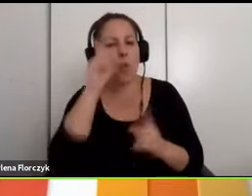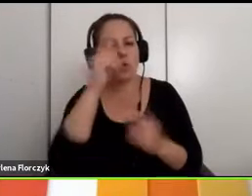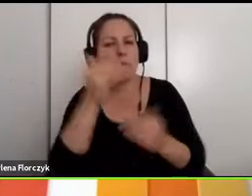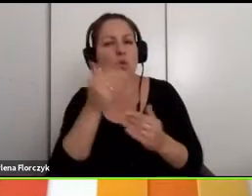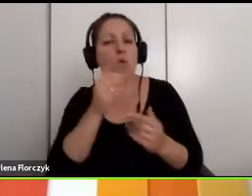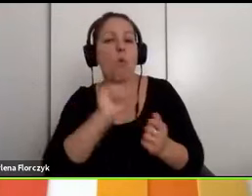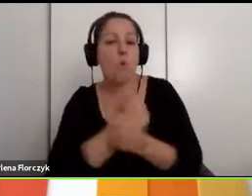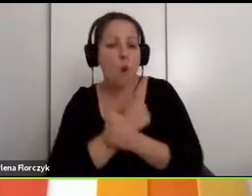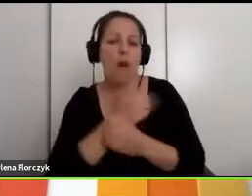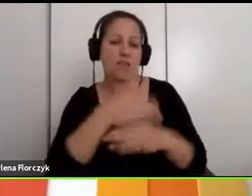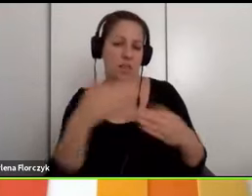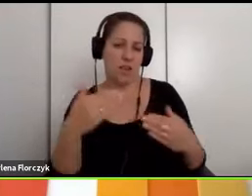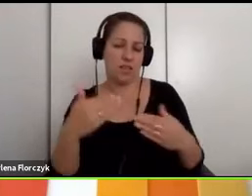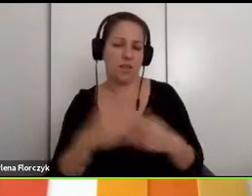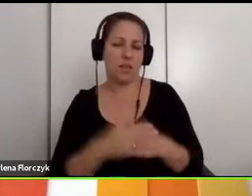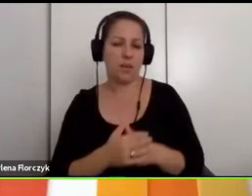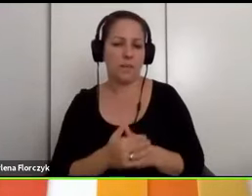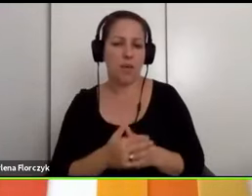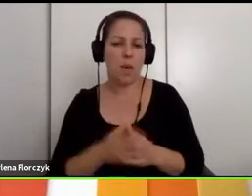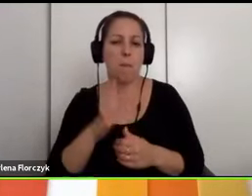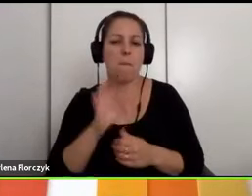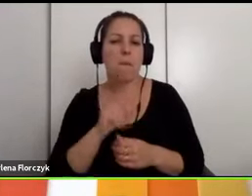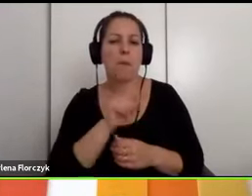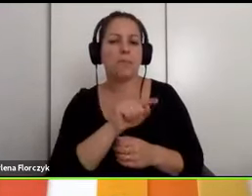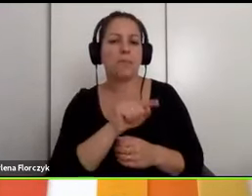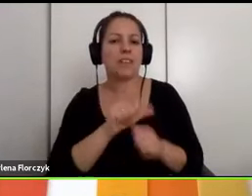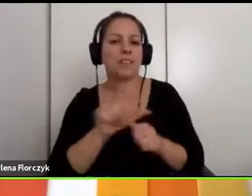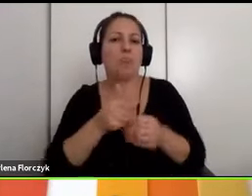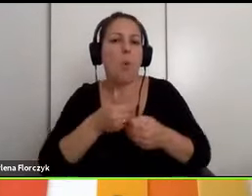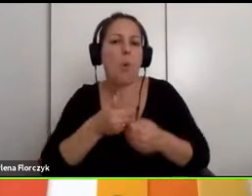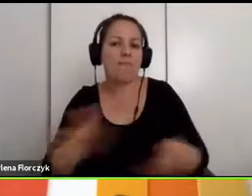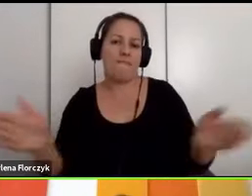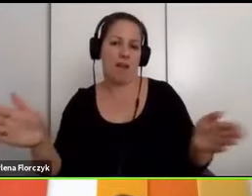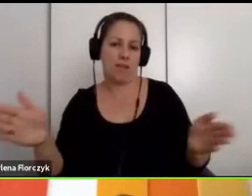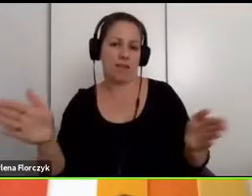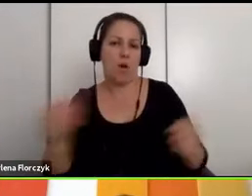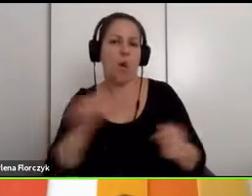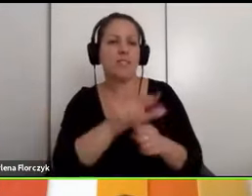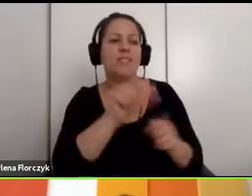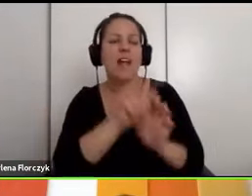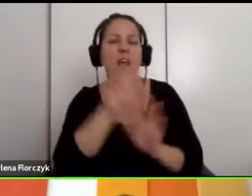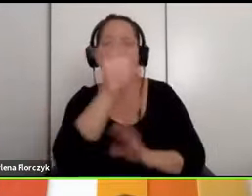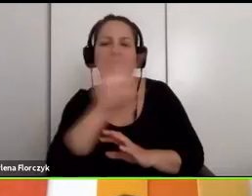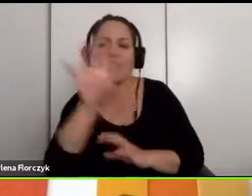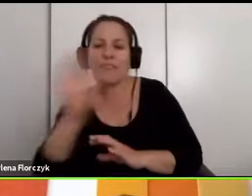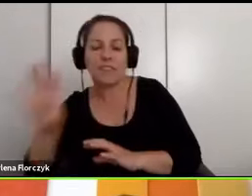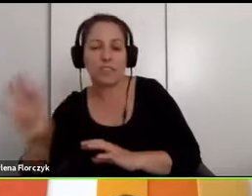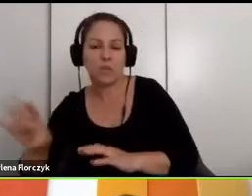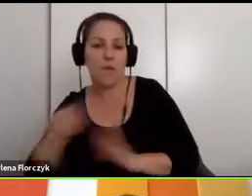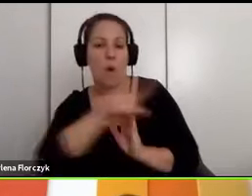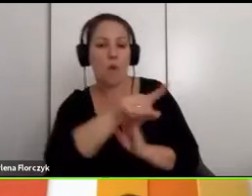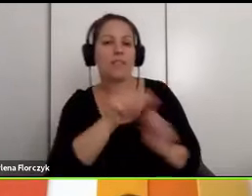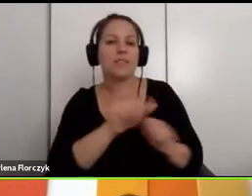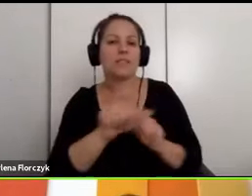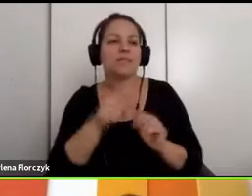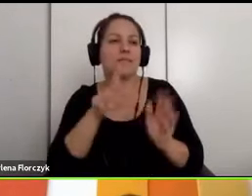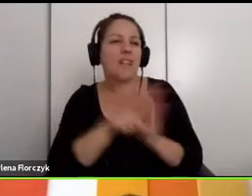teatr, bo on jest otwarty i on jest dla widzów i on jest dla